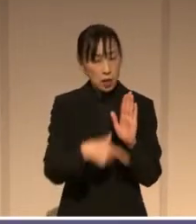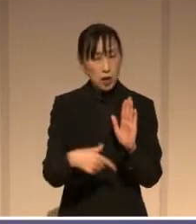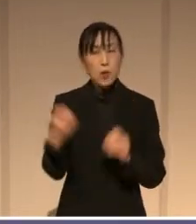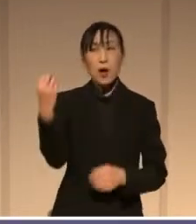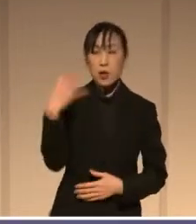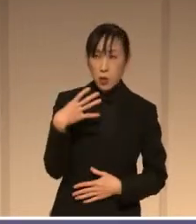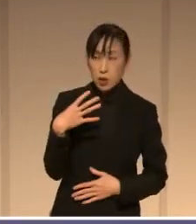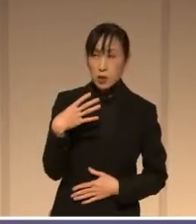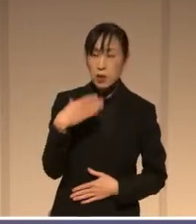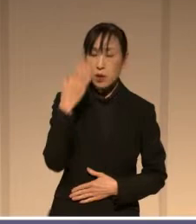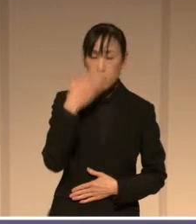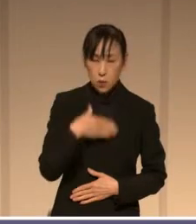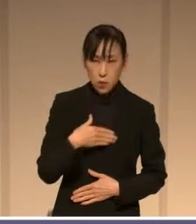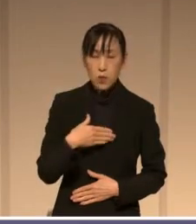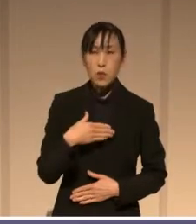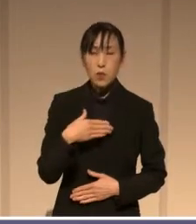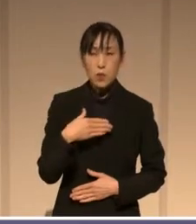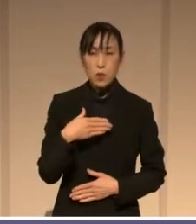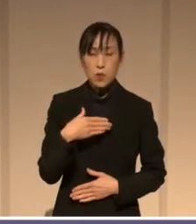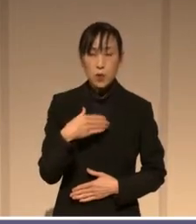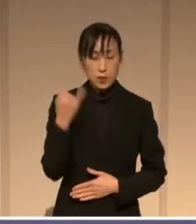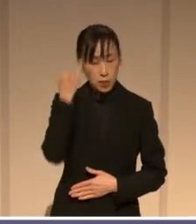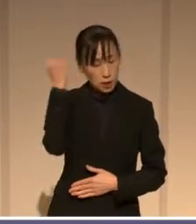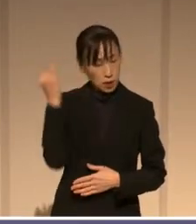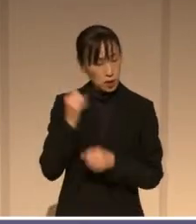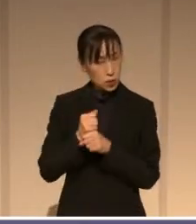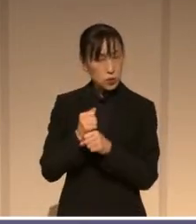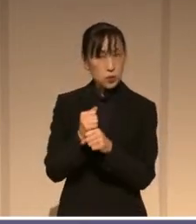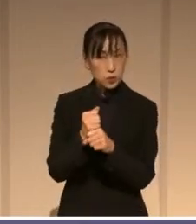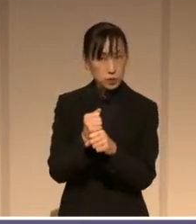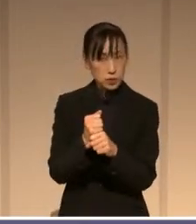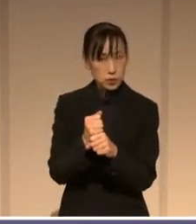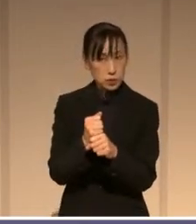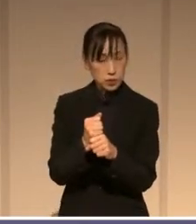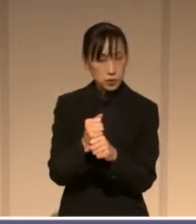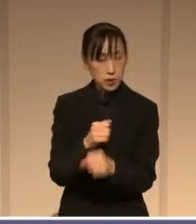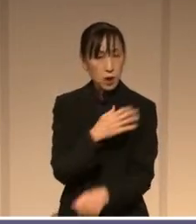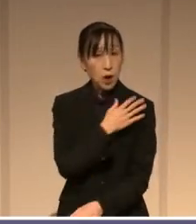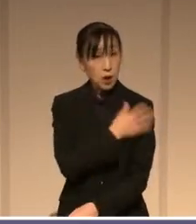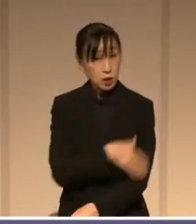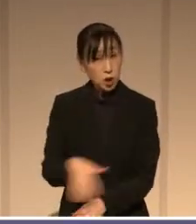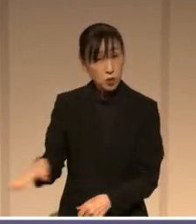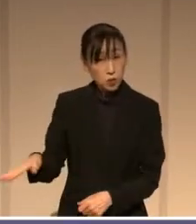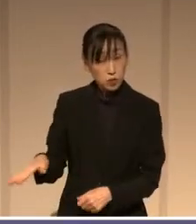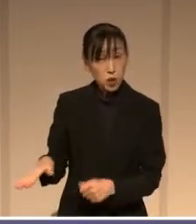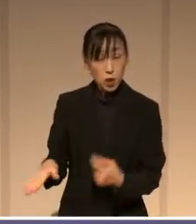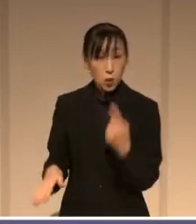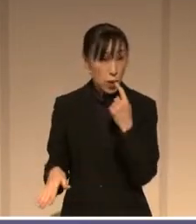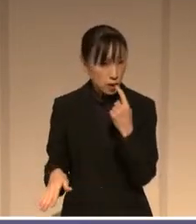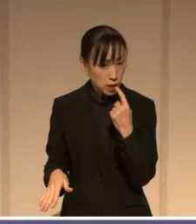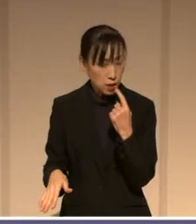た感じなんですけどその最初だから片翼の一小さい動きへ俺か